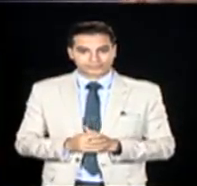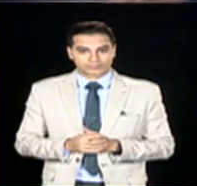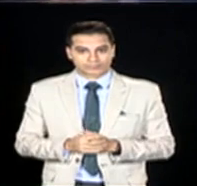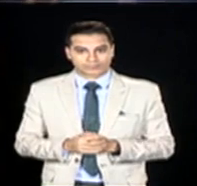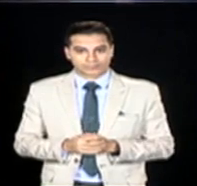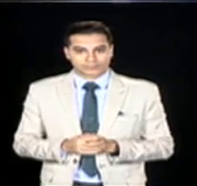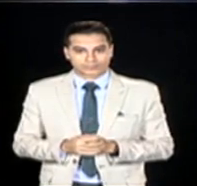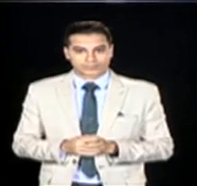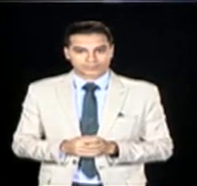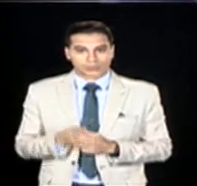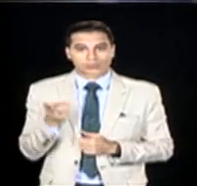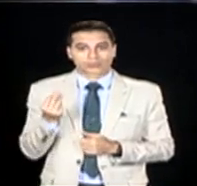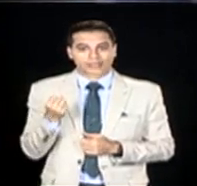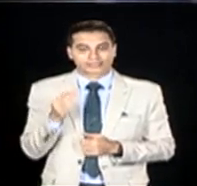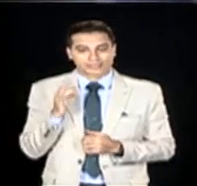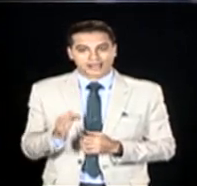ويبقى بـ30 نقطة.